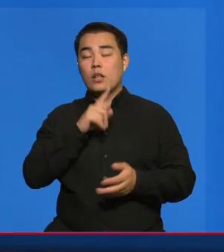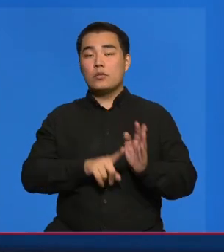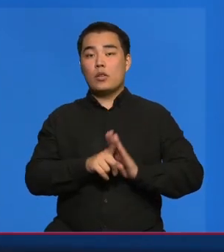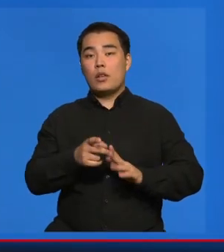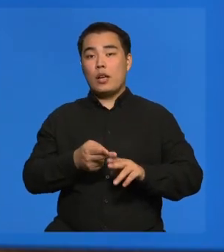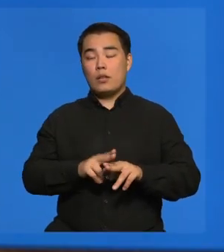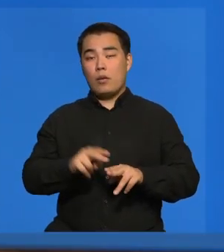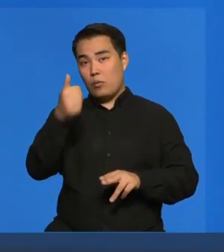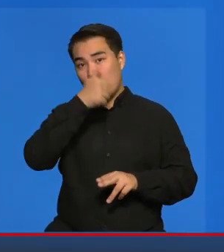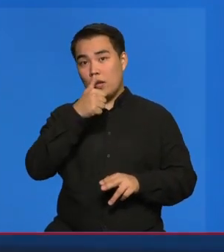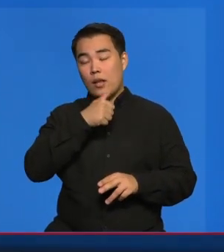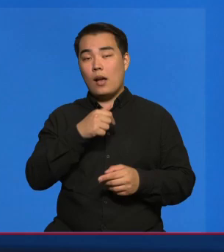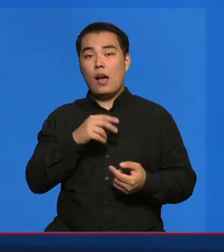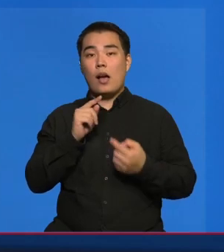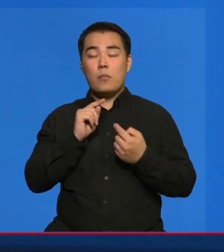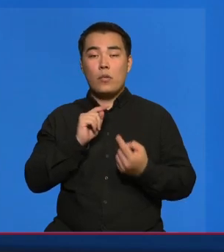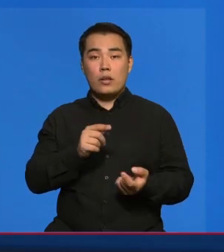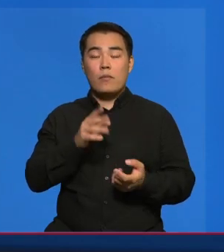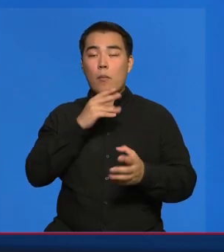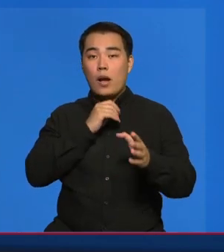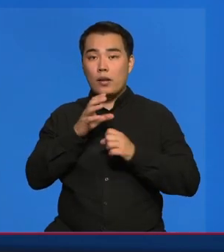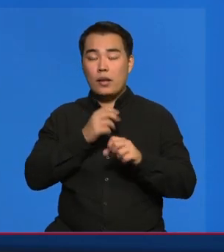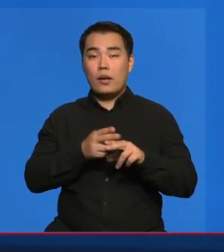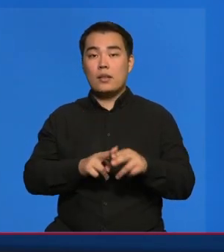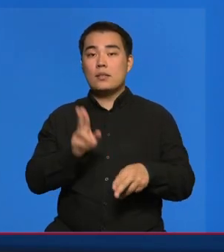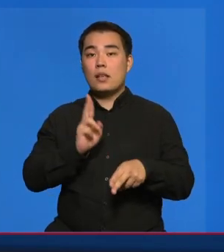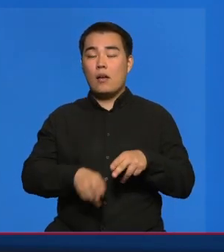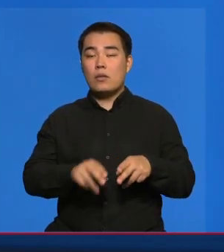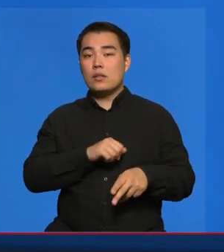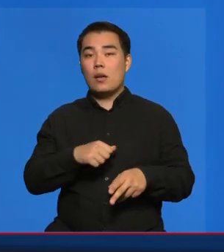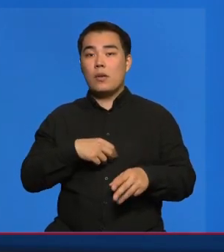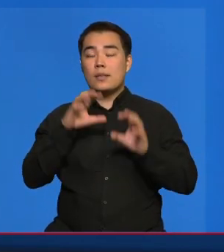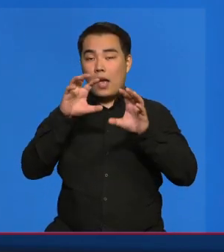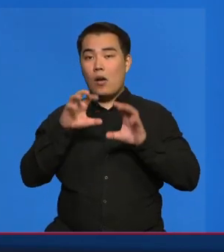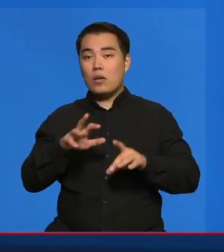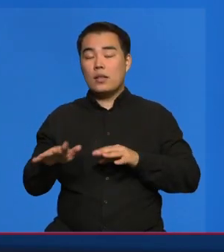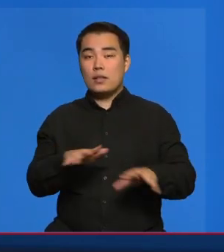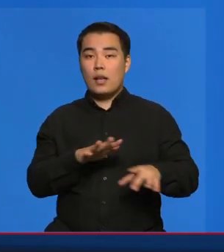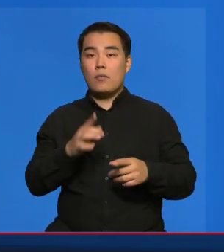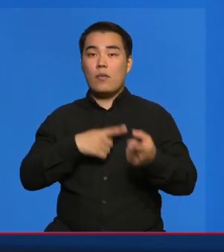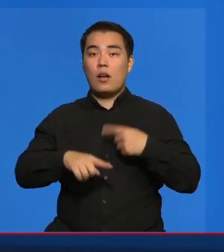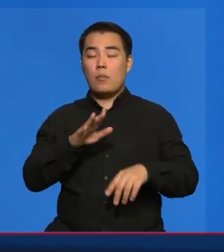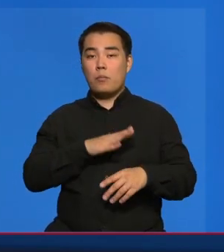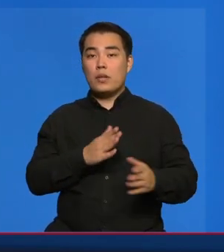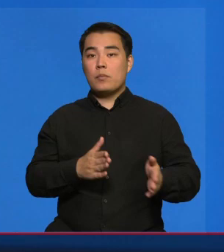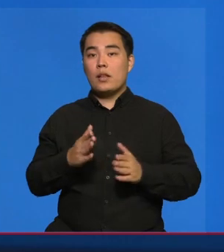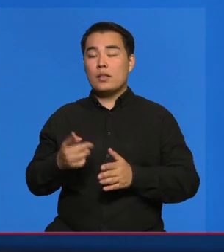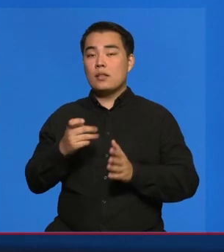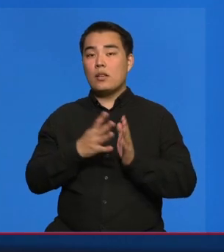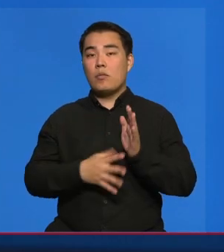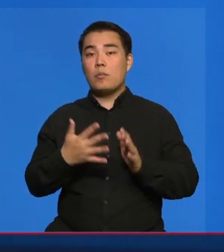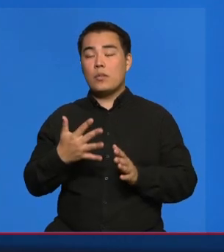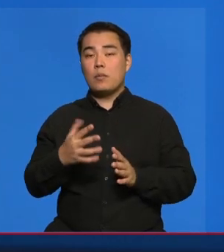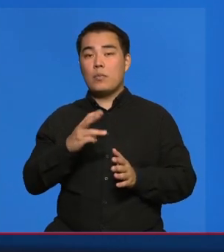текущего года антикоррупционной службой в рамках завершённых уголовных дел возмещен порядка 195